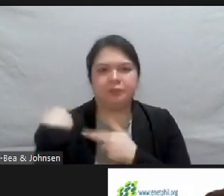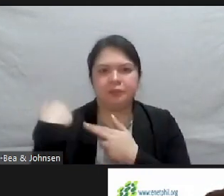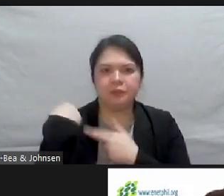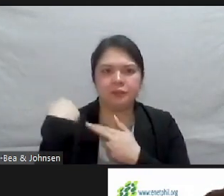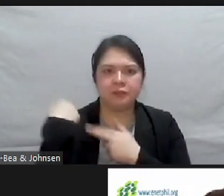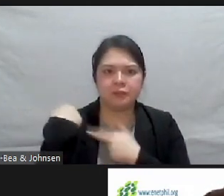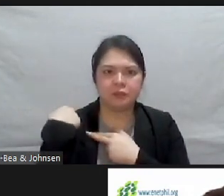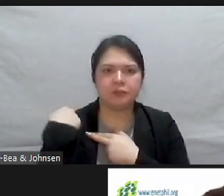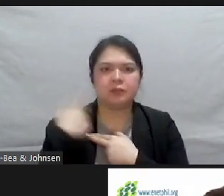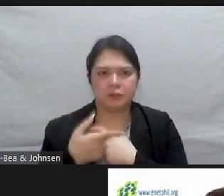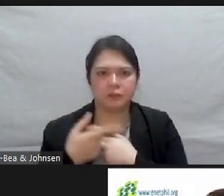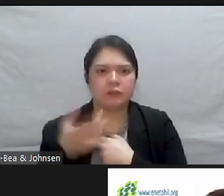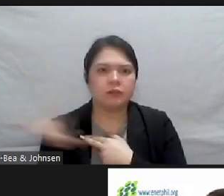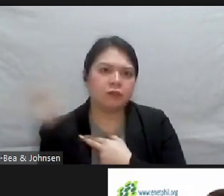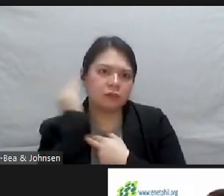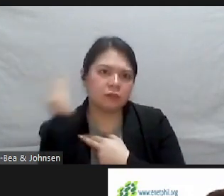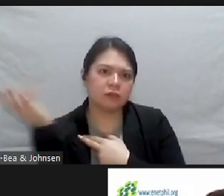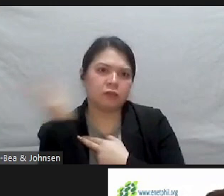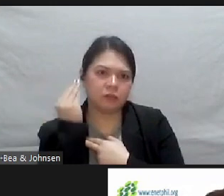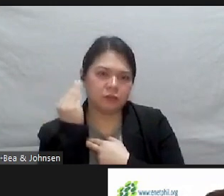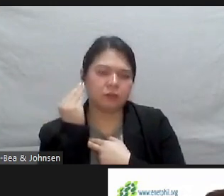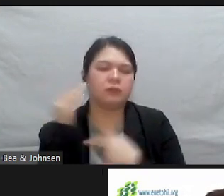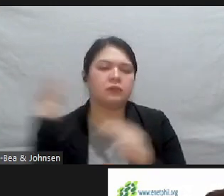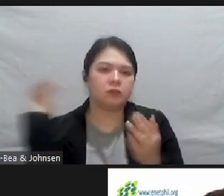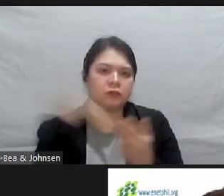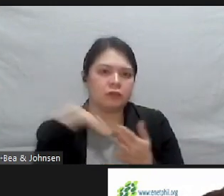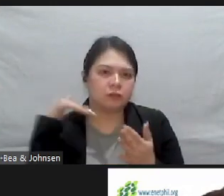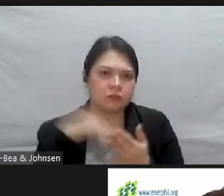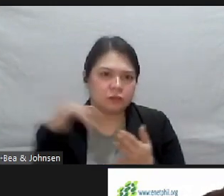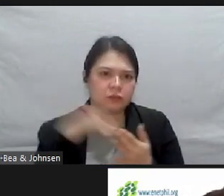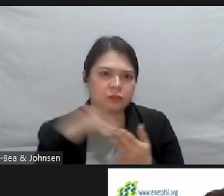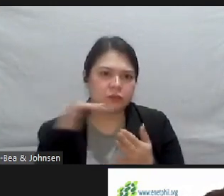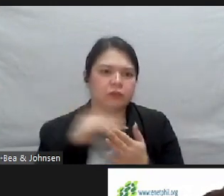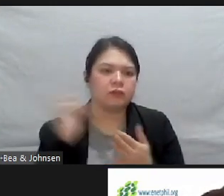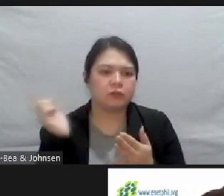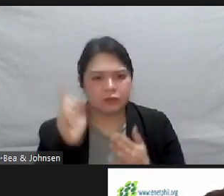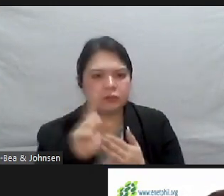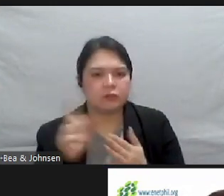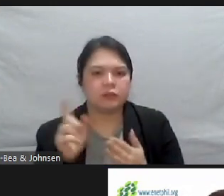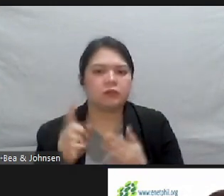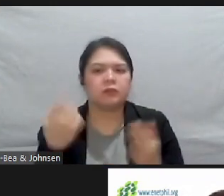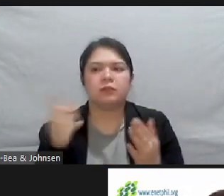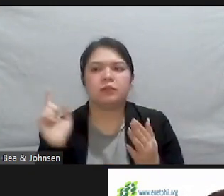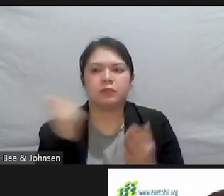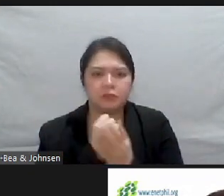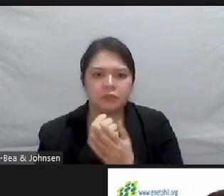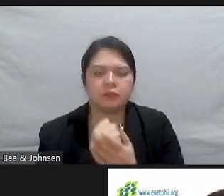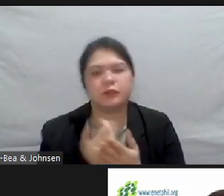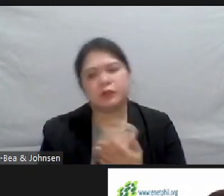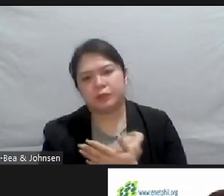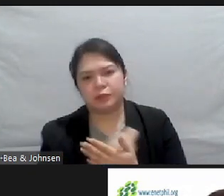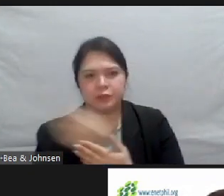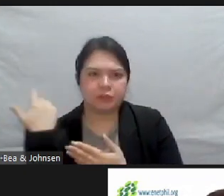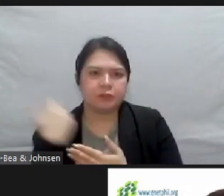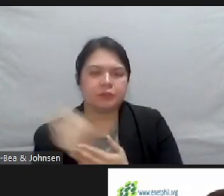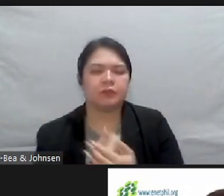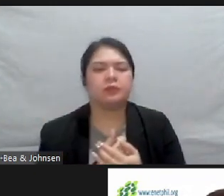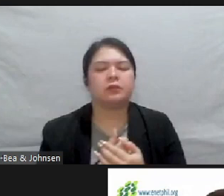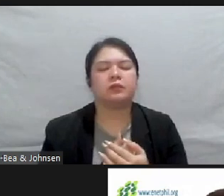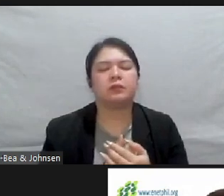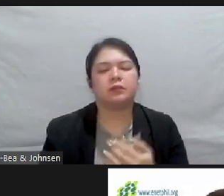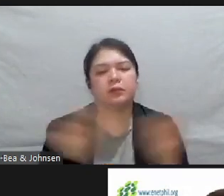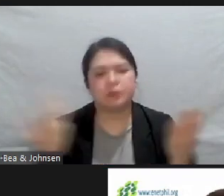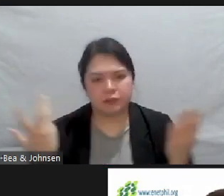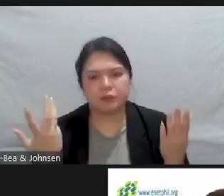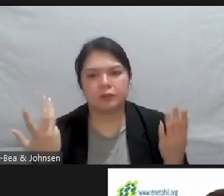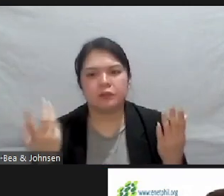na pakinggan at mag-aral palalo kung ano yung batas na ipapatupad o tatanggalin nila. Anyway, yun, hindi po